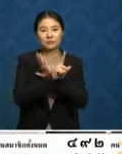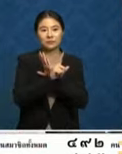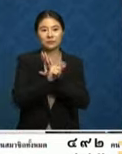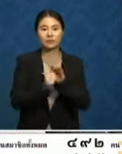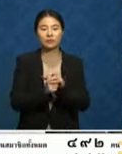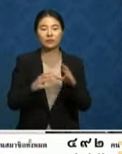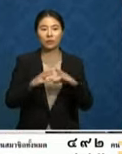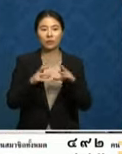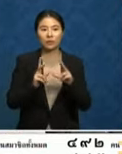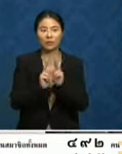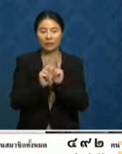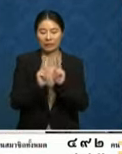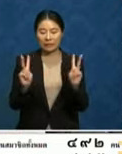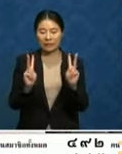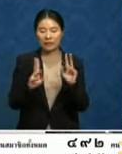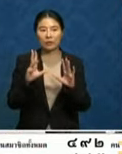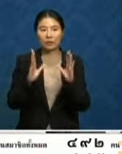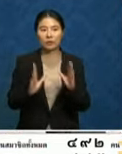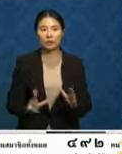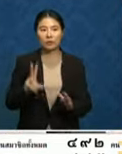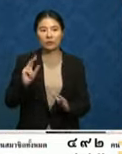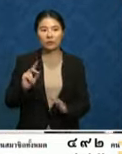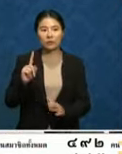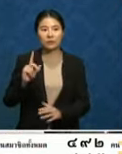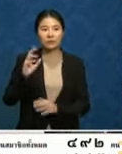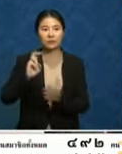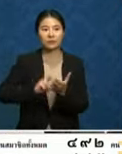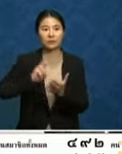31ท่านครับขอผู้รับรองด้วย